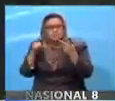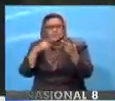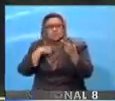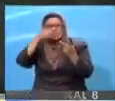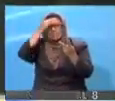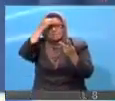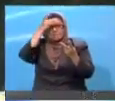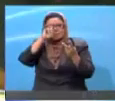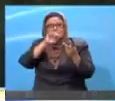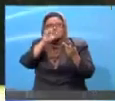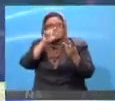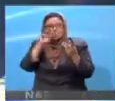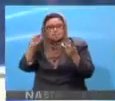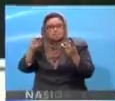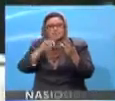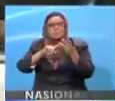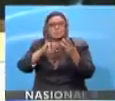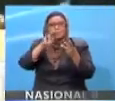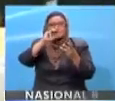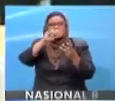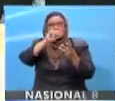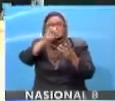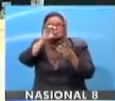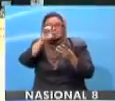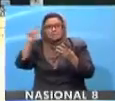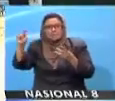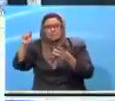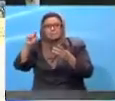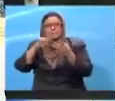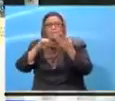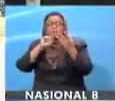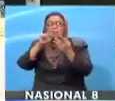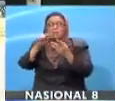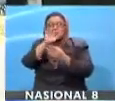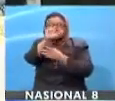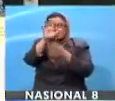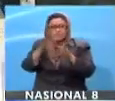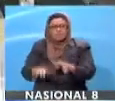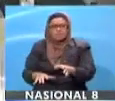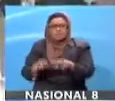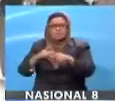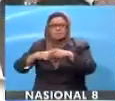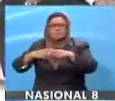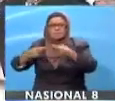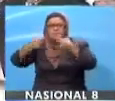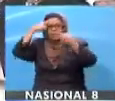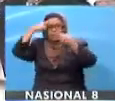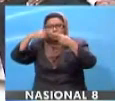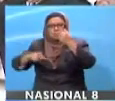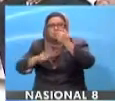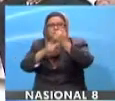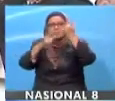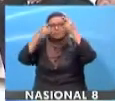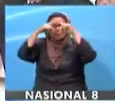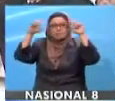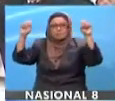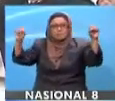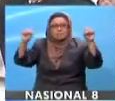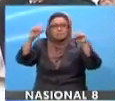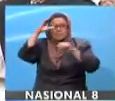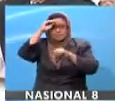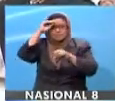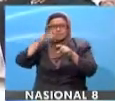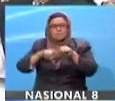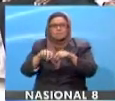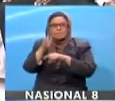dan Majid Manjid Abdullah antara lima calon yang mengisi kerusi naib presiden lelaki KHM, manakala dua slot naib